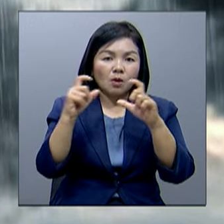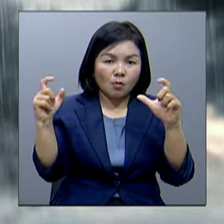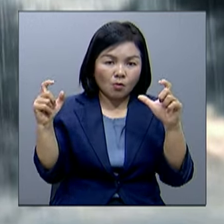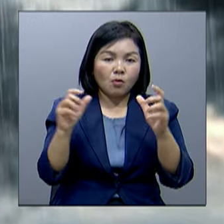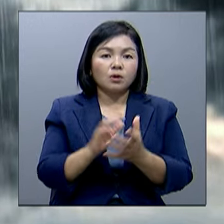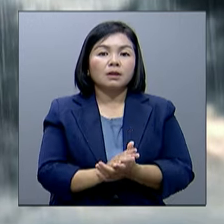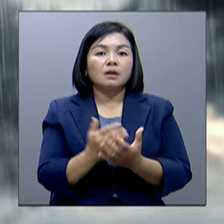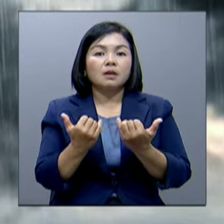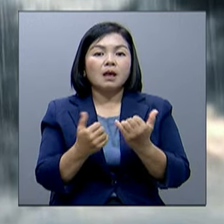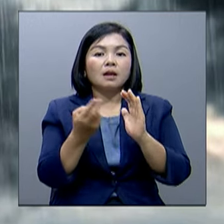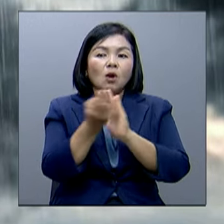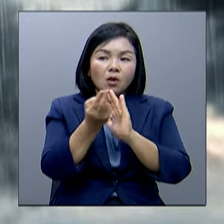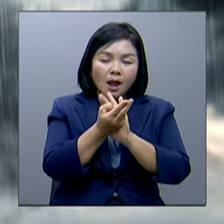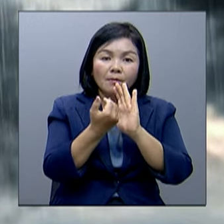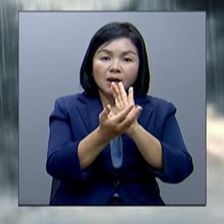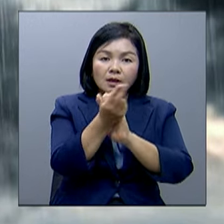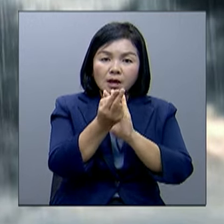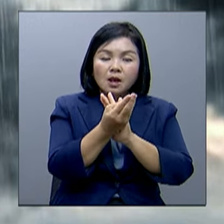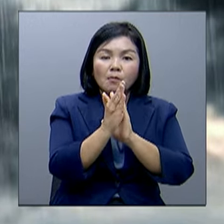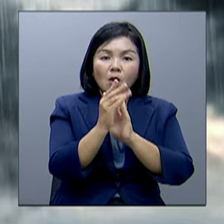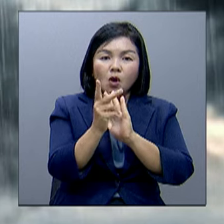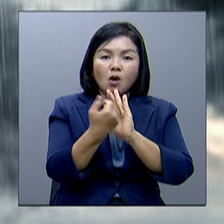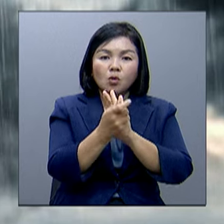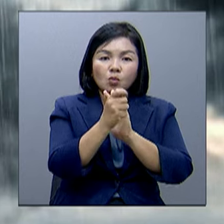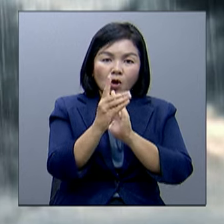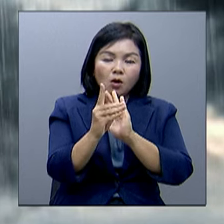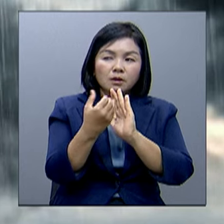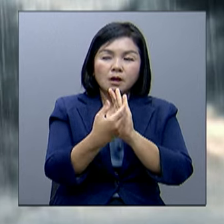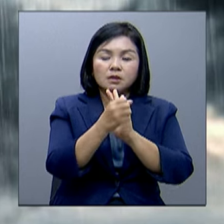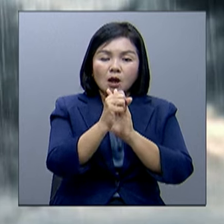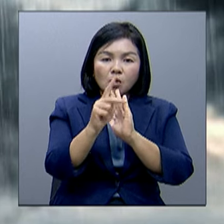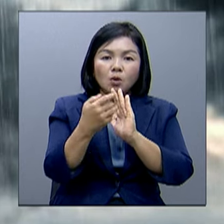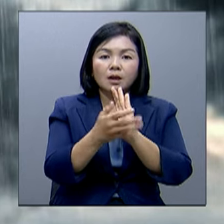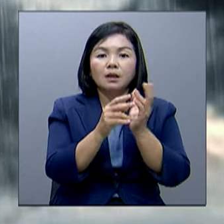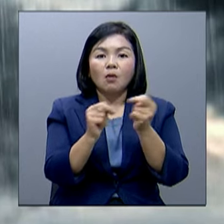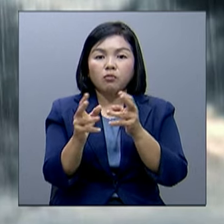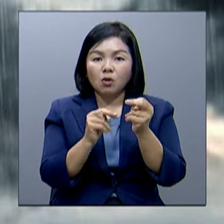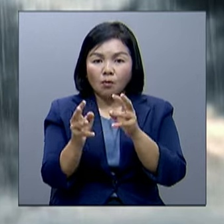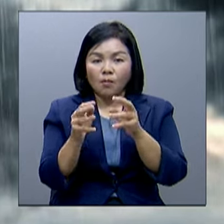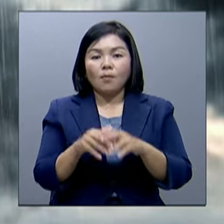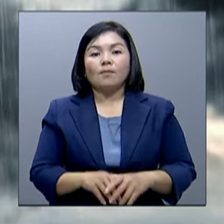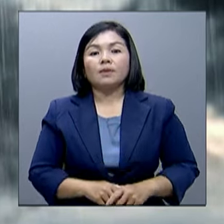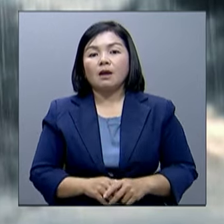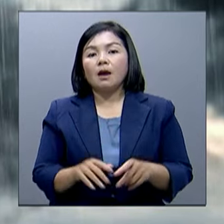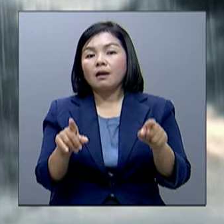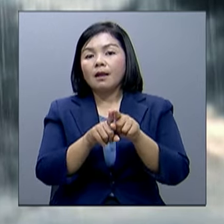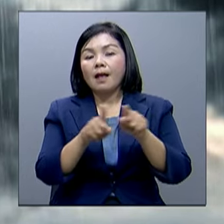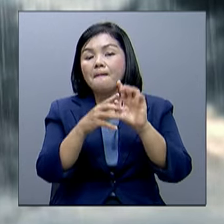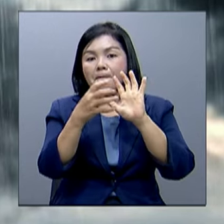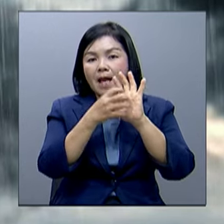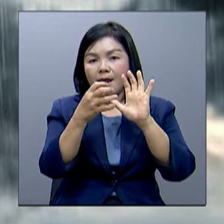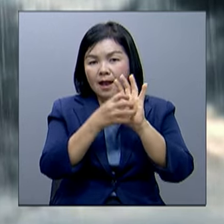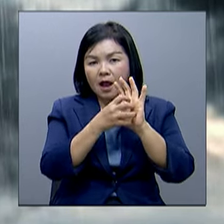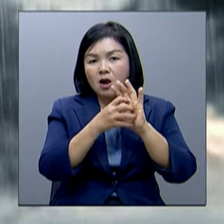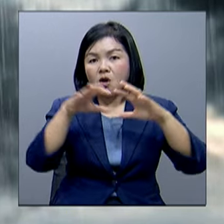คว เหงฝนตกหนักที่หนองกาย, บึงการ,ุดอนธานี สติ่นัก และนักรพานมขณะทพักกลางมีเพีง